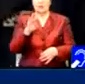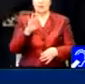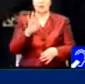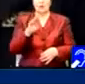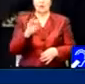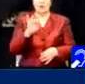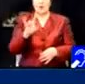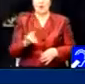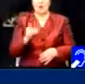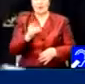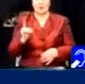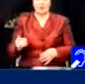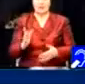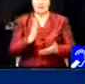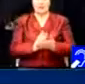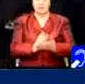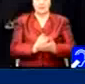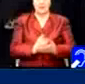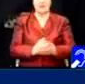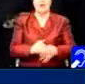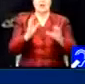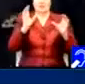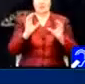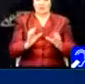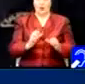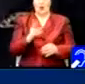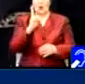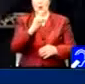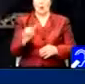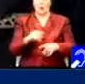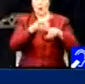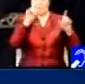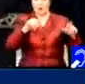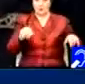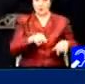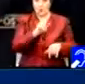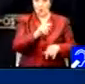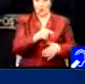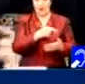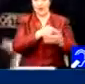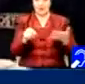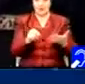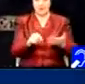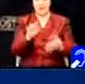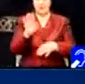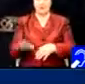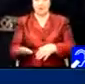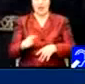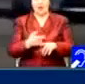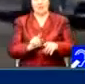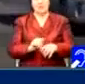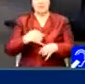special amenajate, marcate prin indicatoare rutier, parcare, parcare rezervată, cu panou adițional care indică modalitatea de amplasare a unității